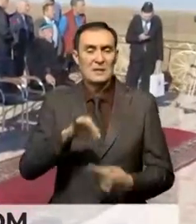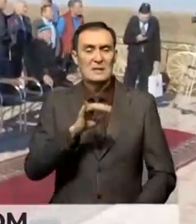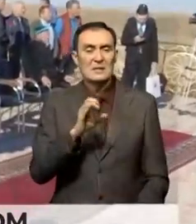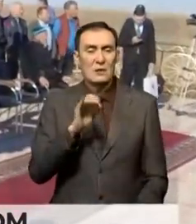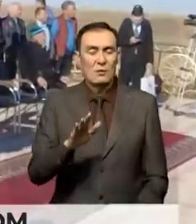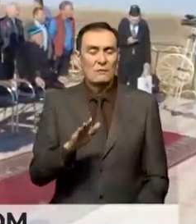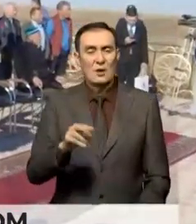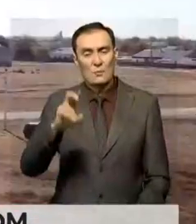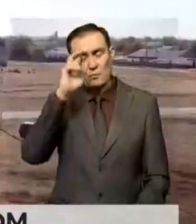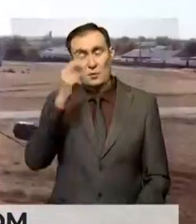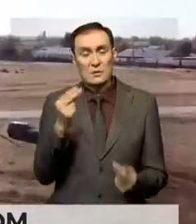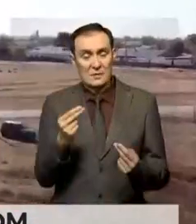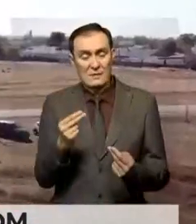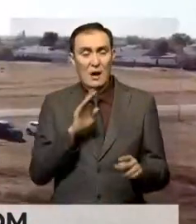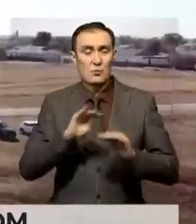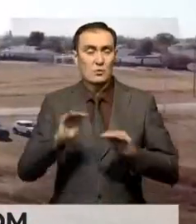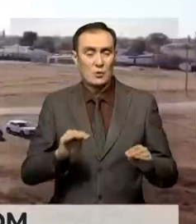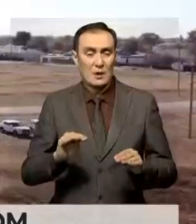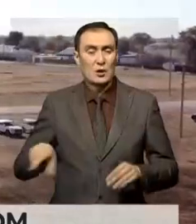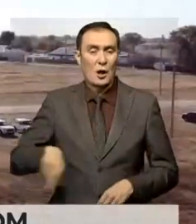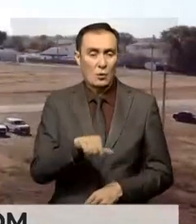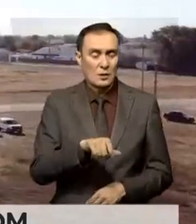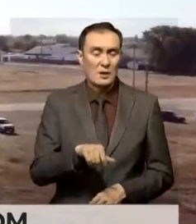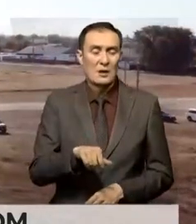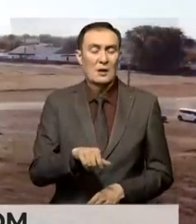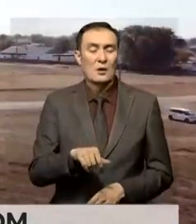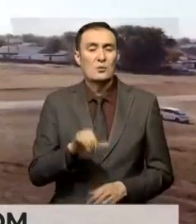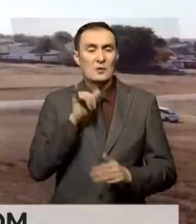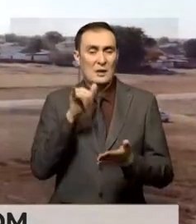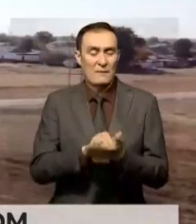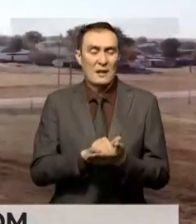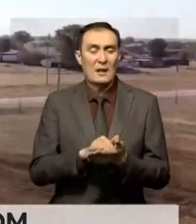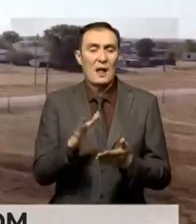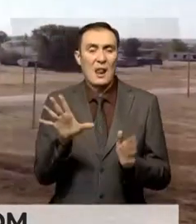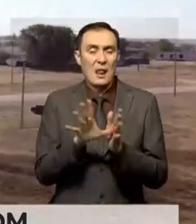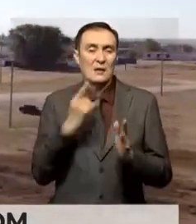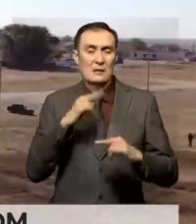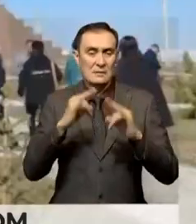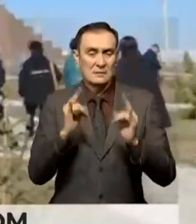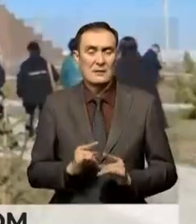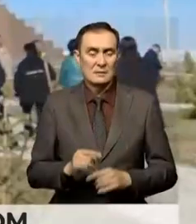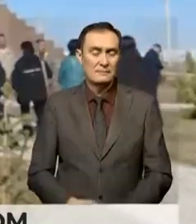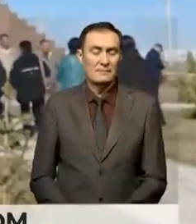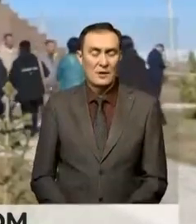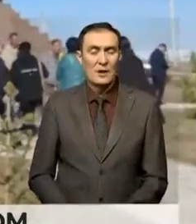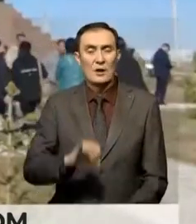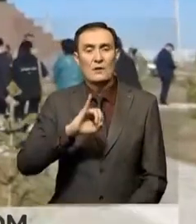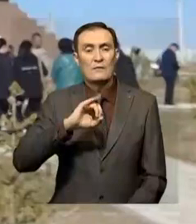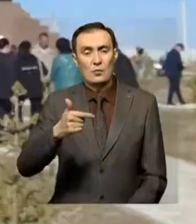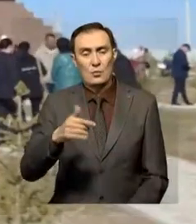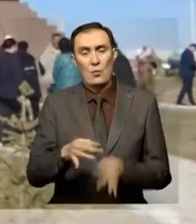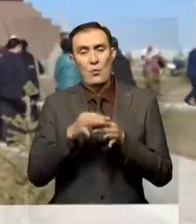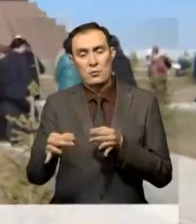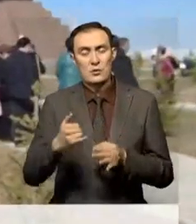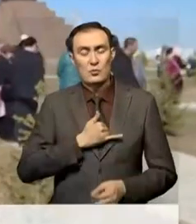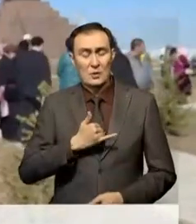Искаков. На бюджетные средства обустроили подъездные пути и стоянку, установили трансформаторные станции. В южных регионах и в целом в